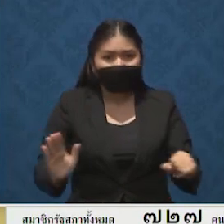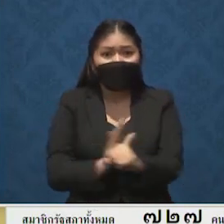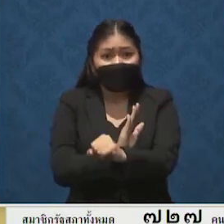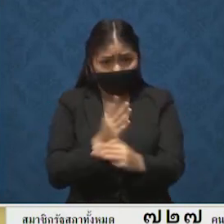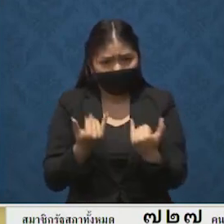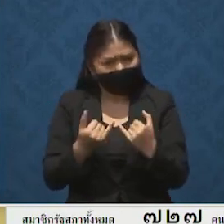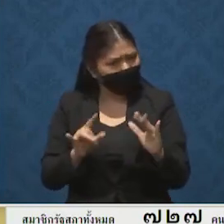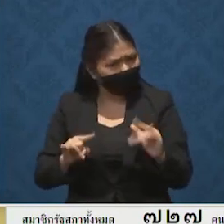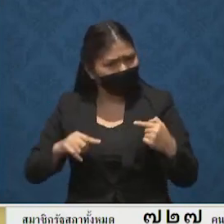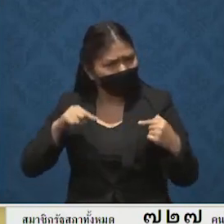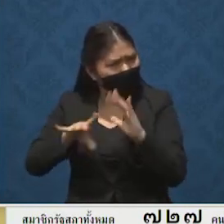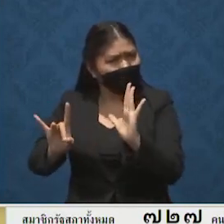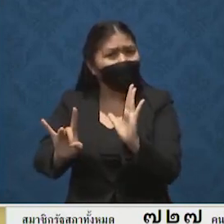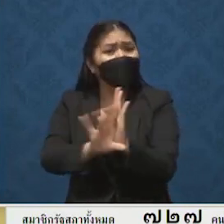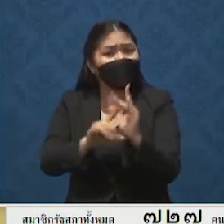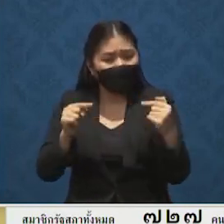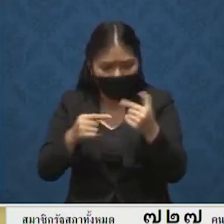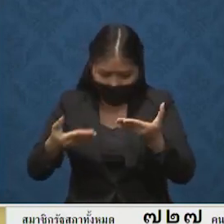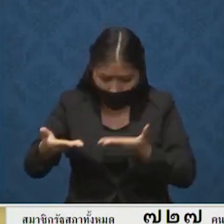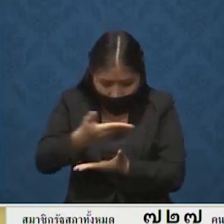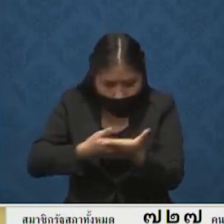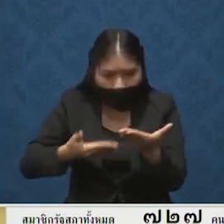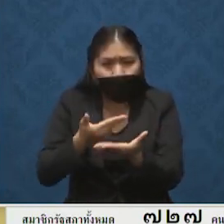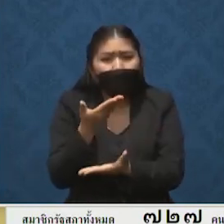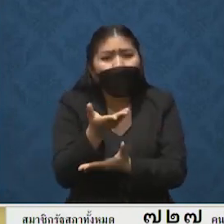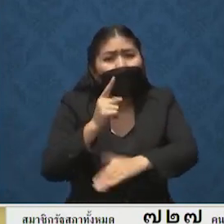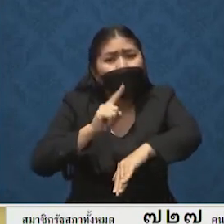ายของการพิจารณาขอเวลาให้เขาสัก